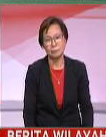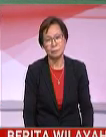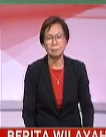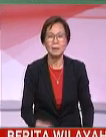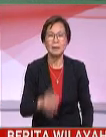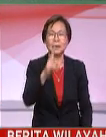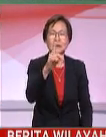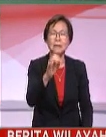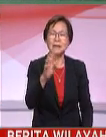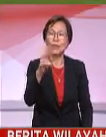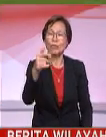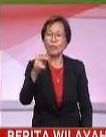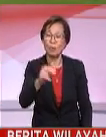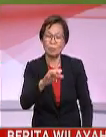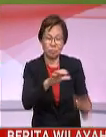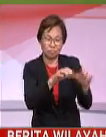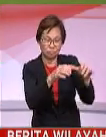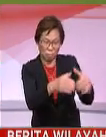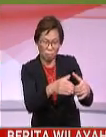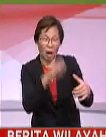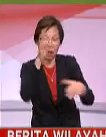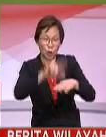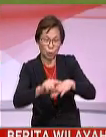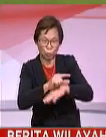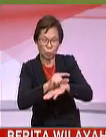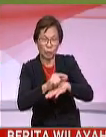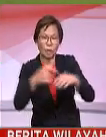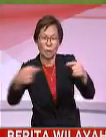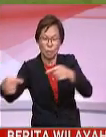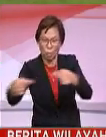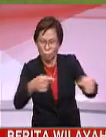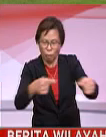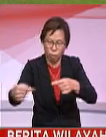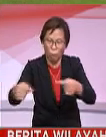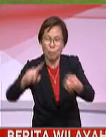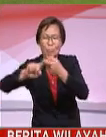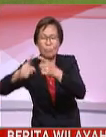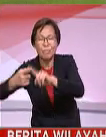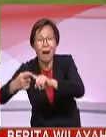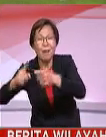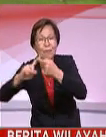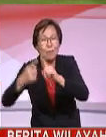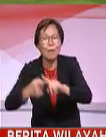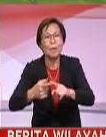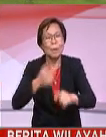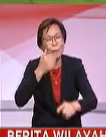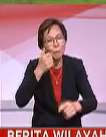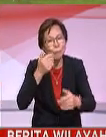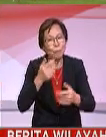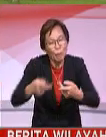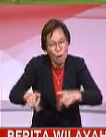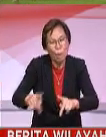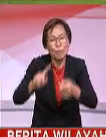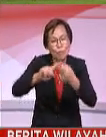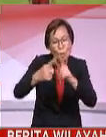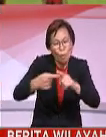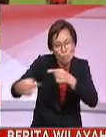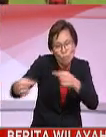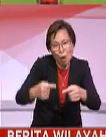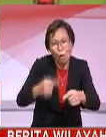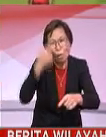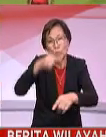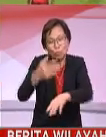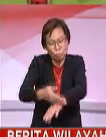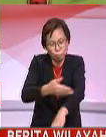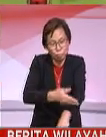Jelas Devon, pasukannya bakal menggunakan peluang beraksi di perlawanan persahabatan sebaik mungkin bagi melakukan